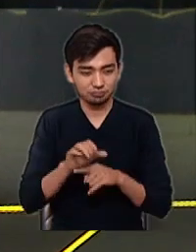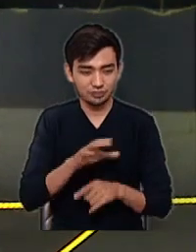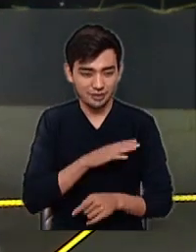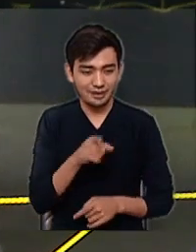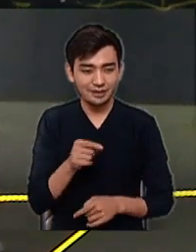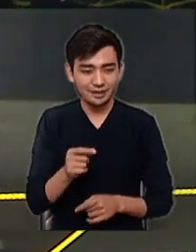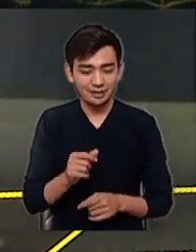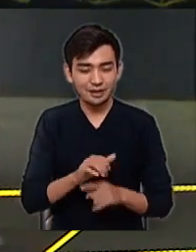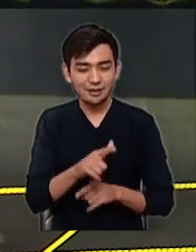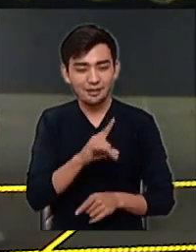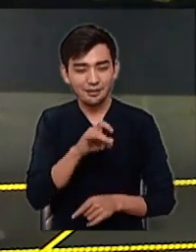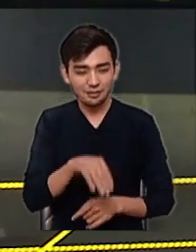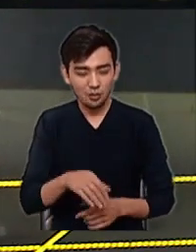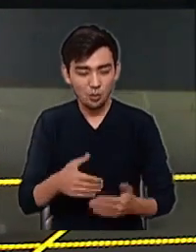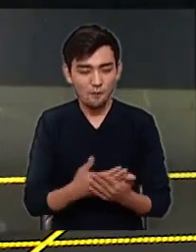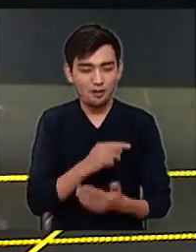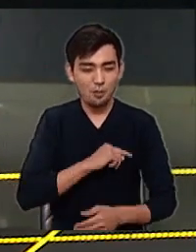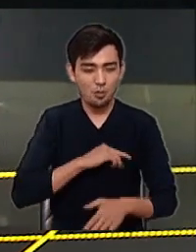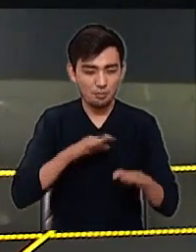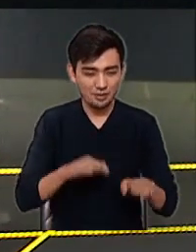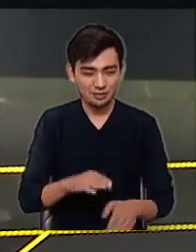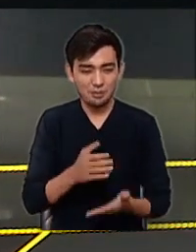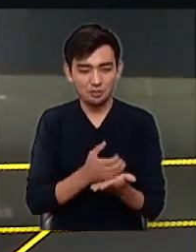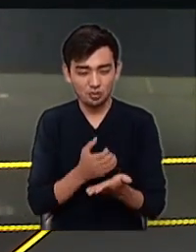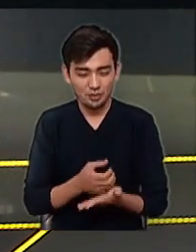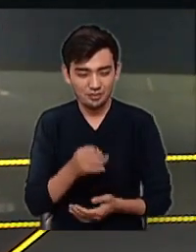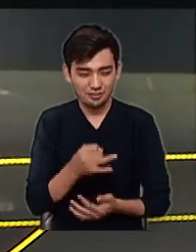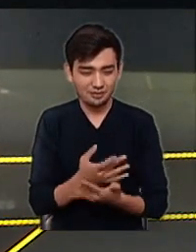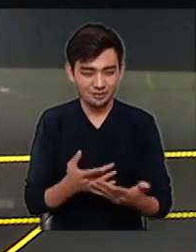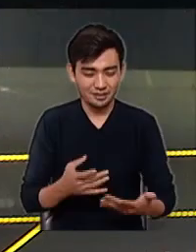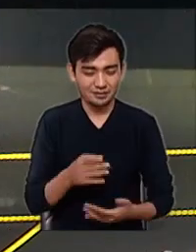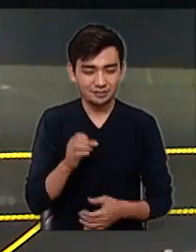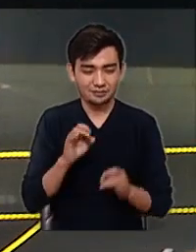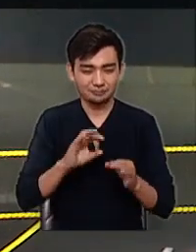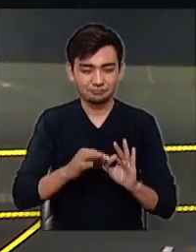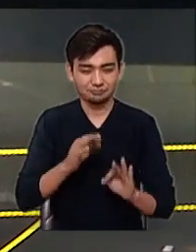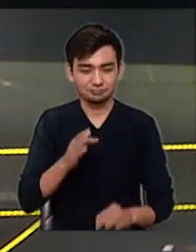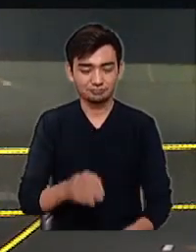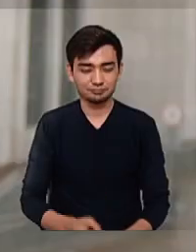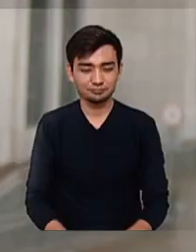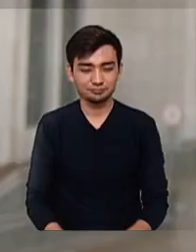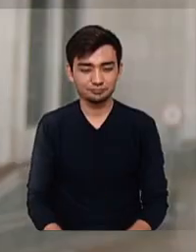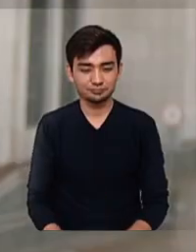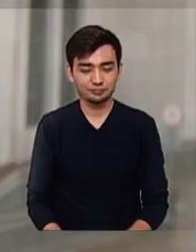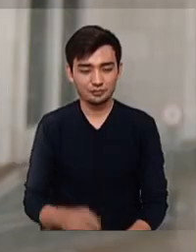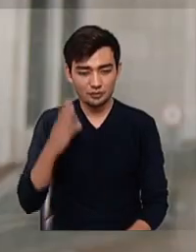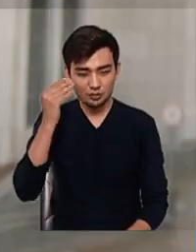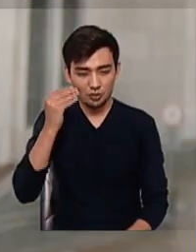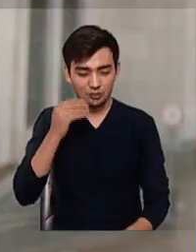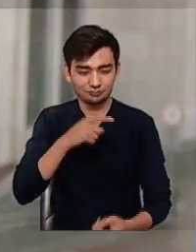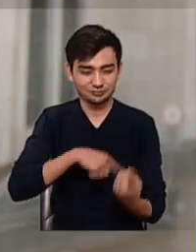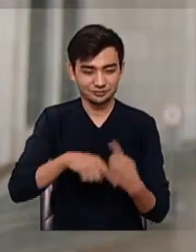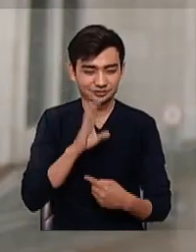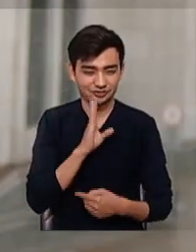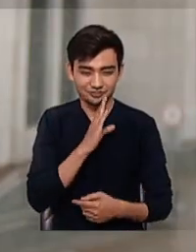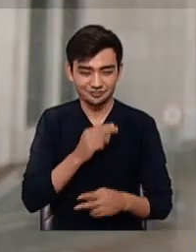распределят на Гранты новые рабочие места и пособия Динара Нургалиева расскажет подробнее число бизнесвумен в